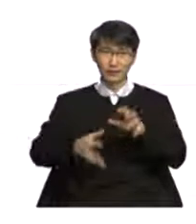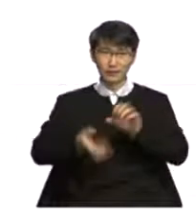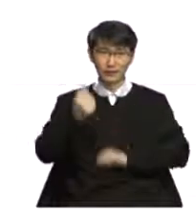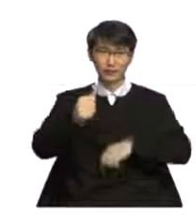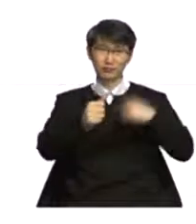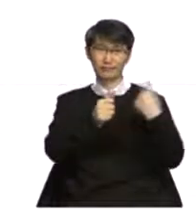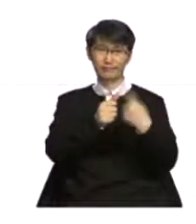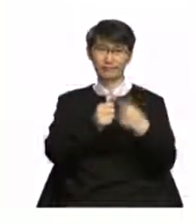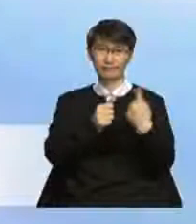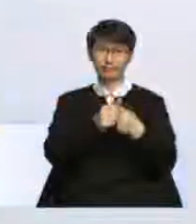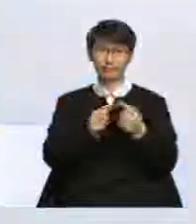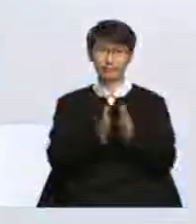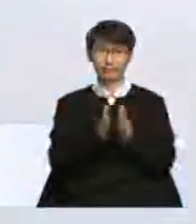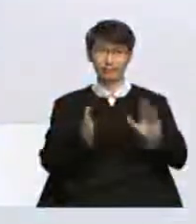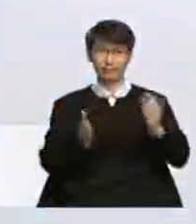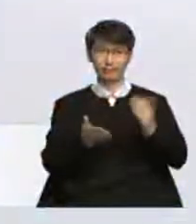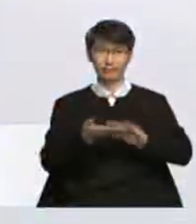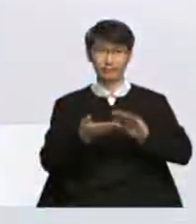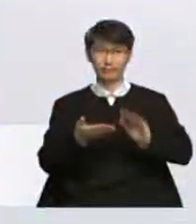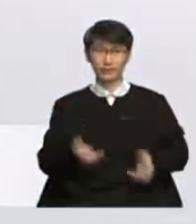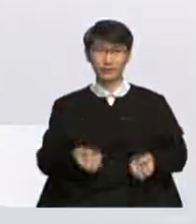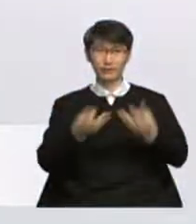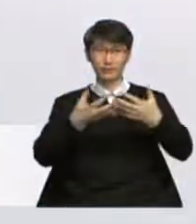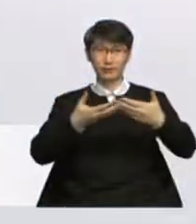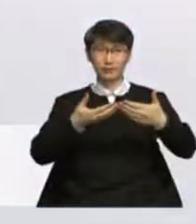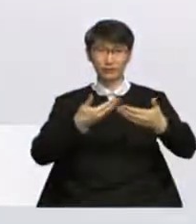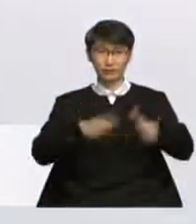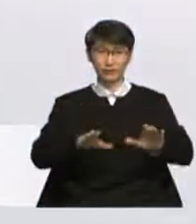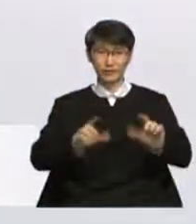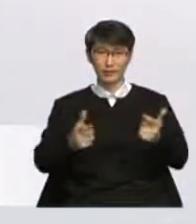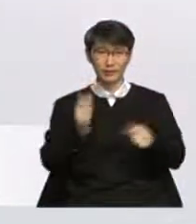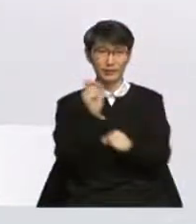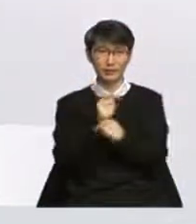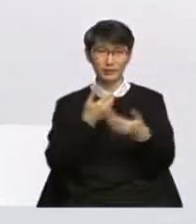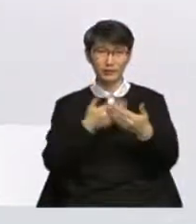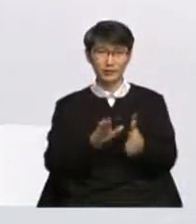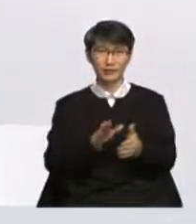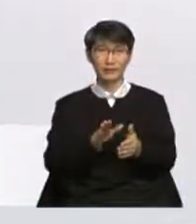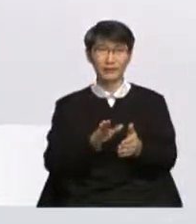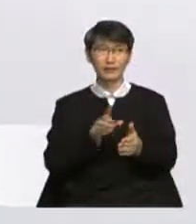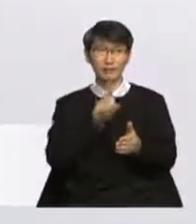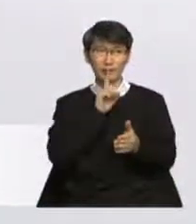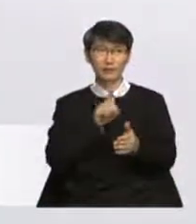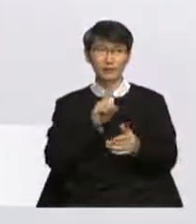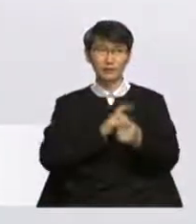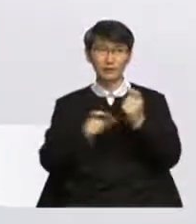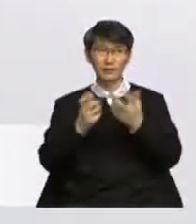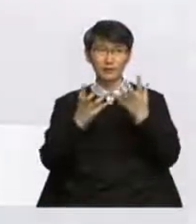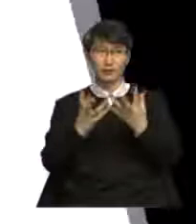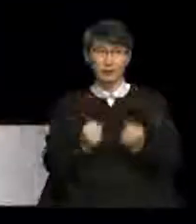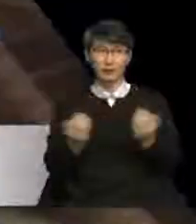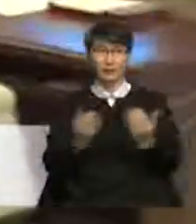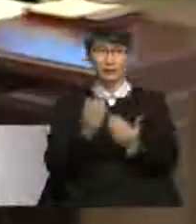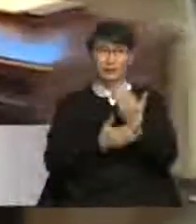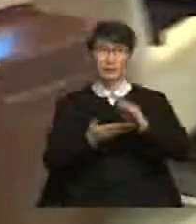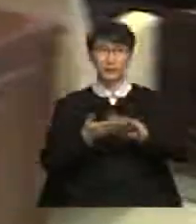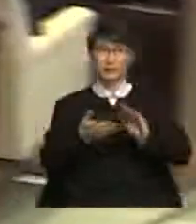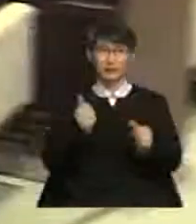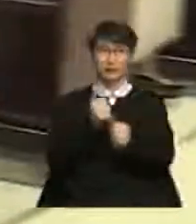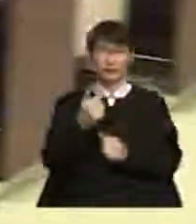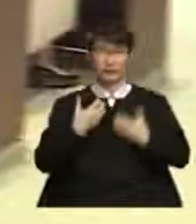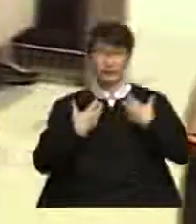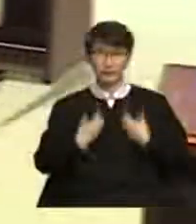질타가 이어졌습니다 파티룸 이 아닌 사무실로 알았다 는 최 의원의 해명에 여론은 더 틀 그렇습니다 국회의원들의